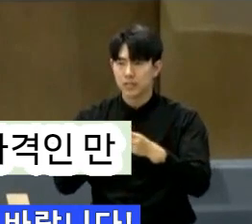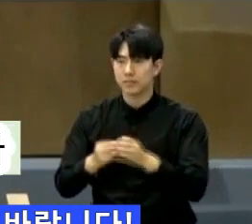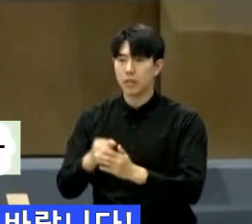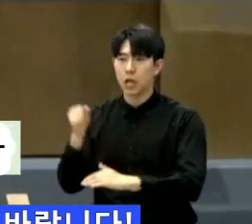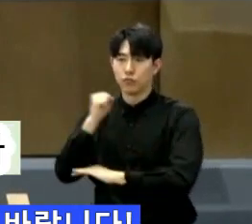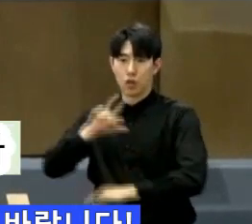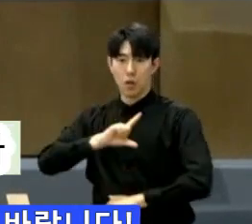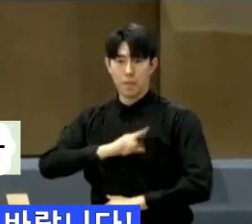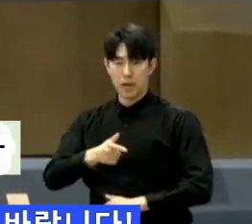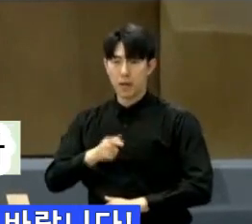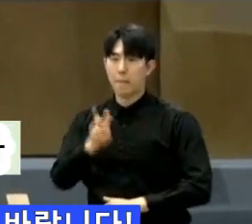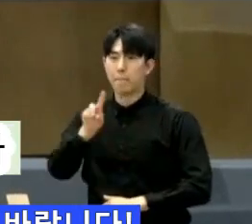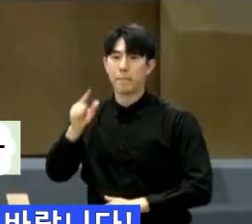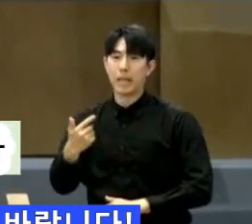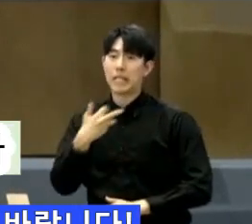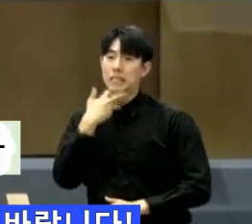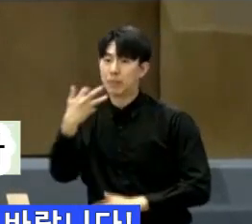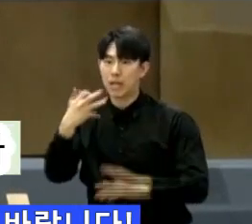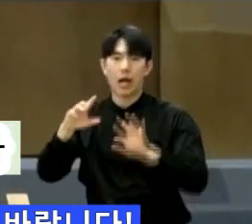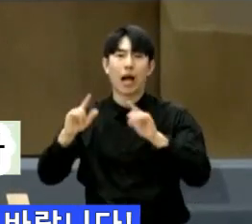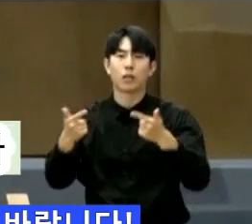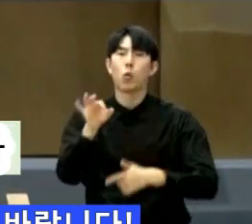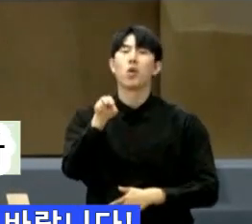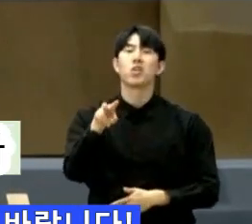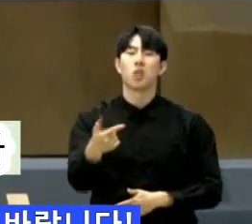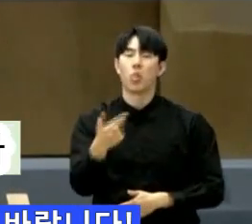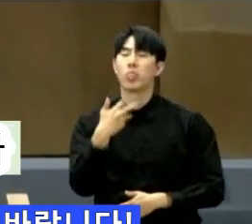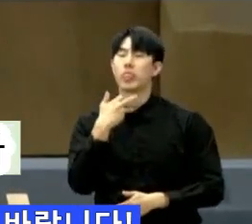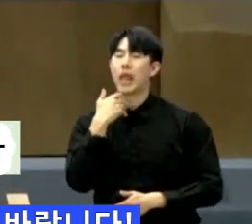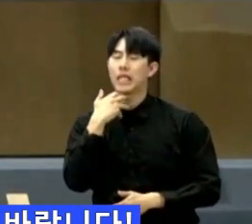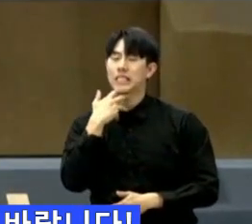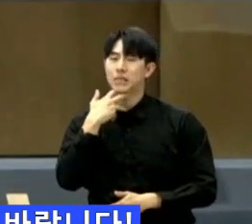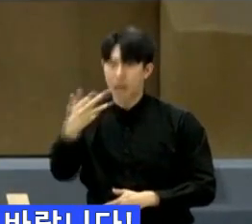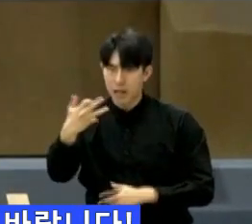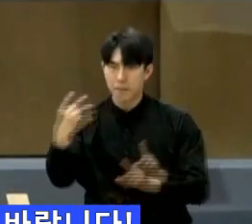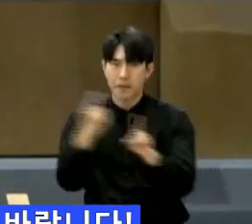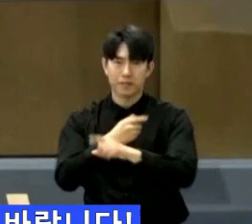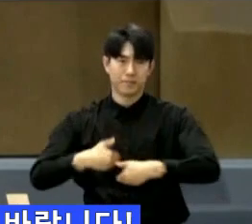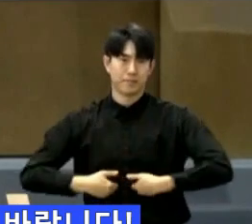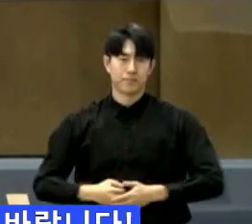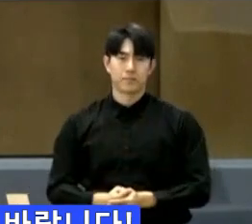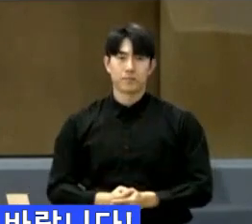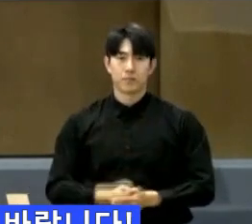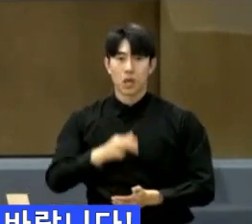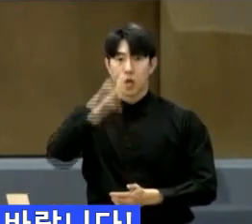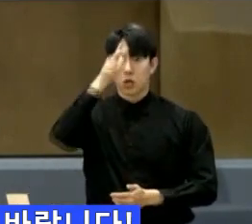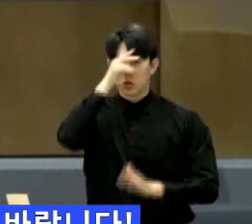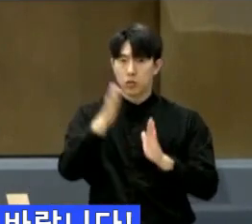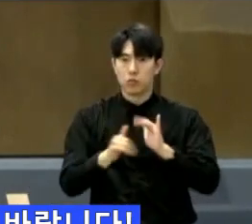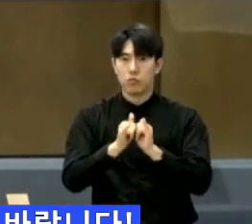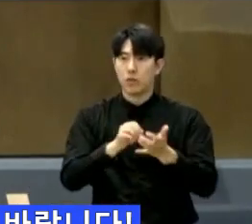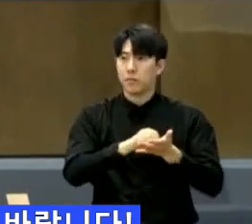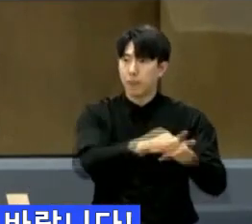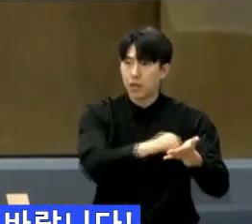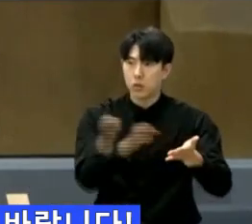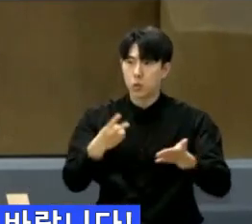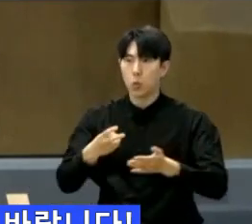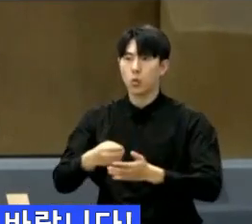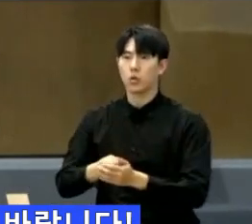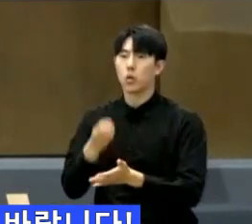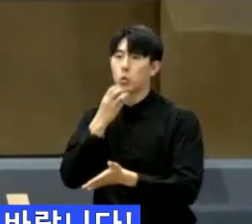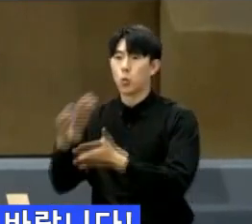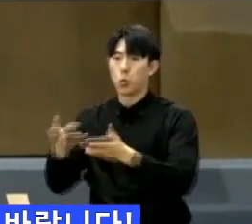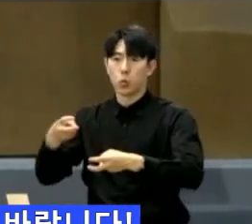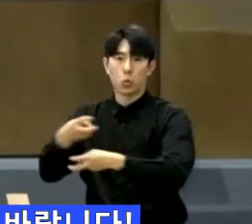자격인 만 나이 18세를 연 나이 18세로 바꾸는 것입니다. 경찰공무원 임용령과 도로교통법 개정, 둘 다 경기도의회에서 할